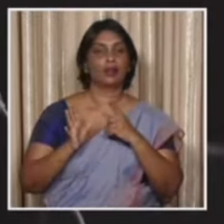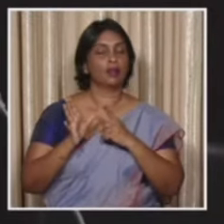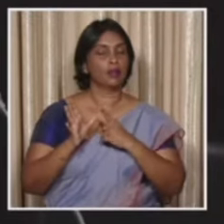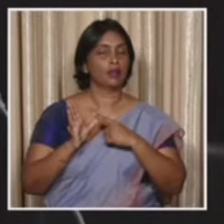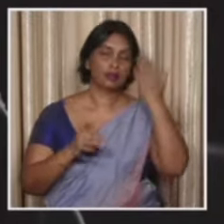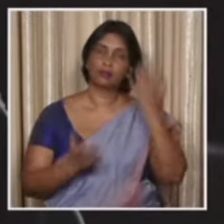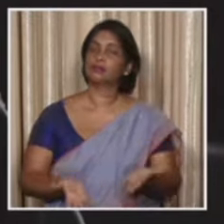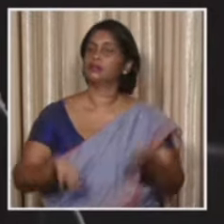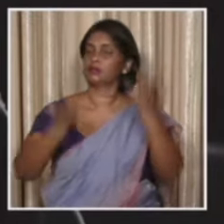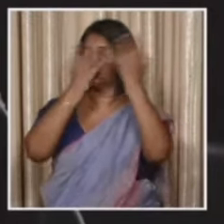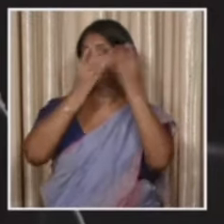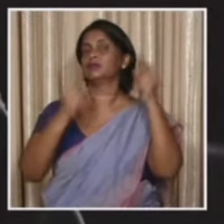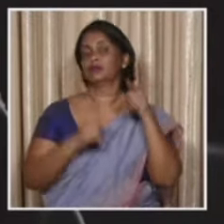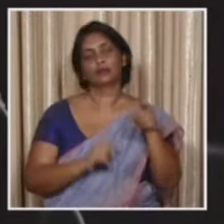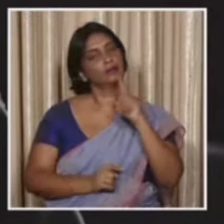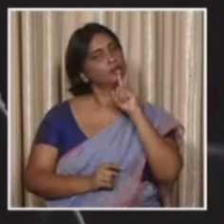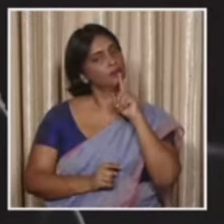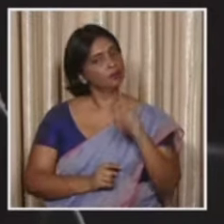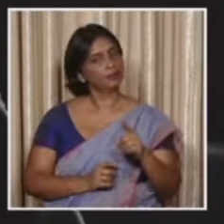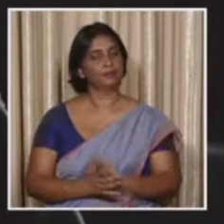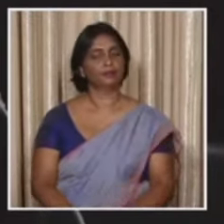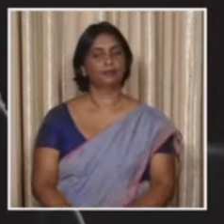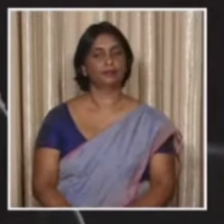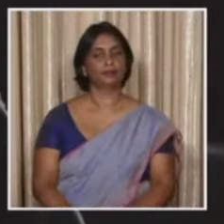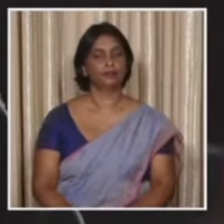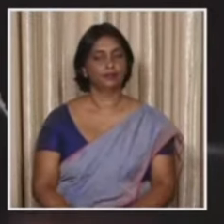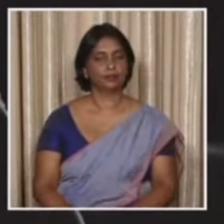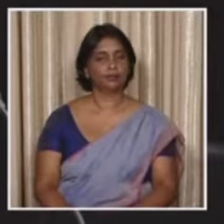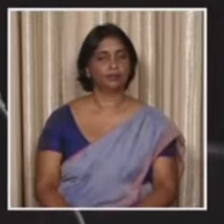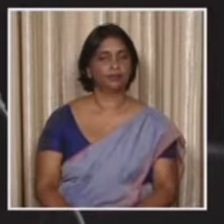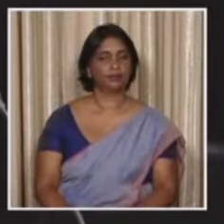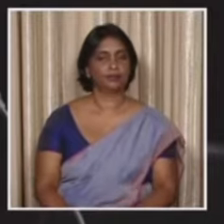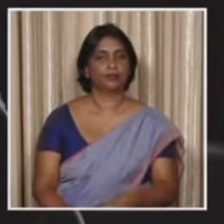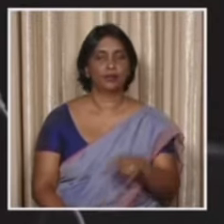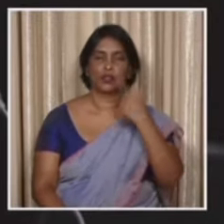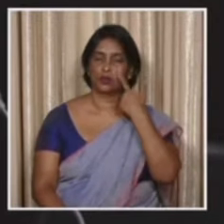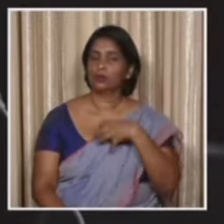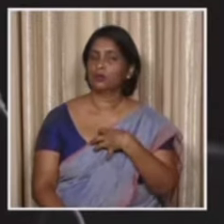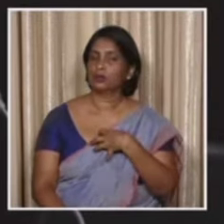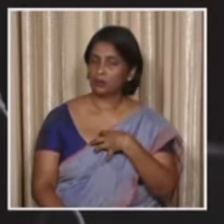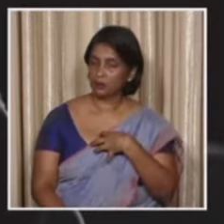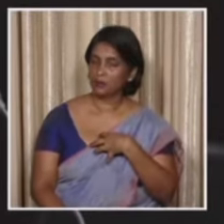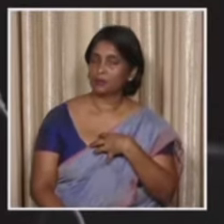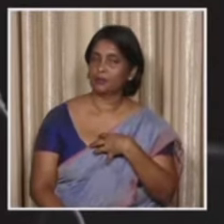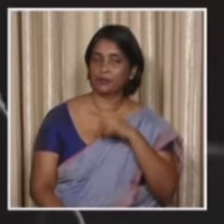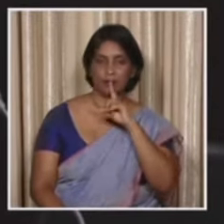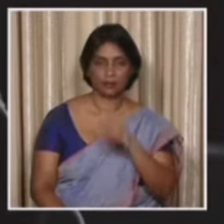பிரார்த்தித்துக் கொள்கிறேன். ஏத் சமகம அத அபி மே சோக பிரகாஷே